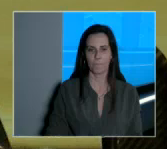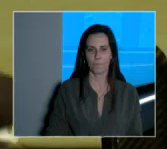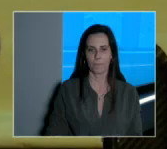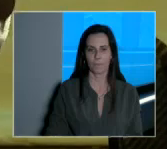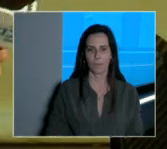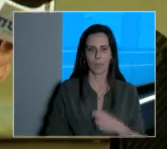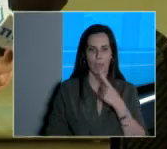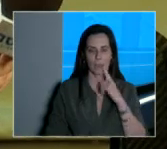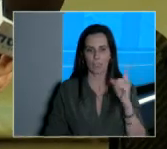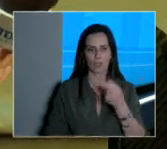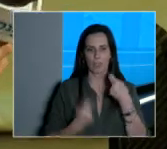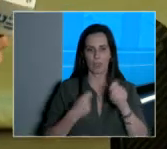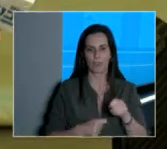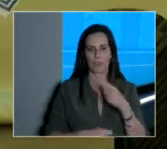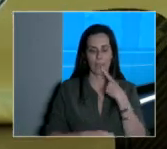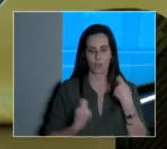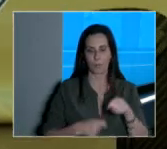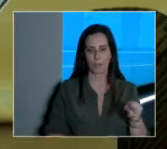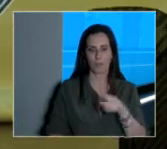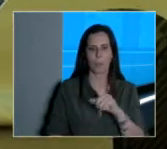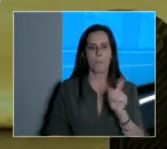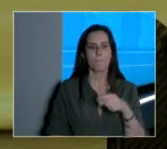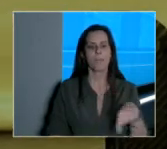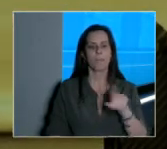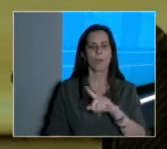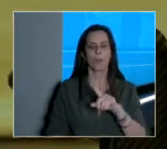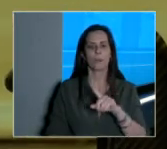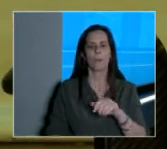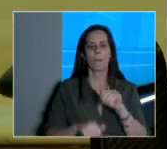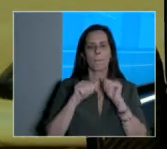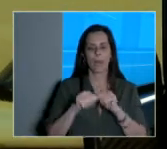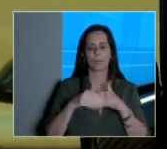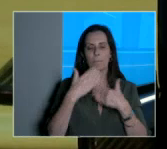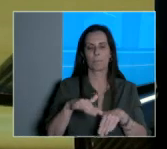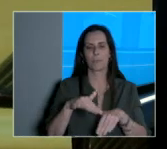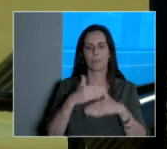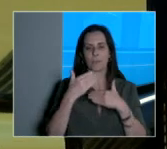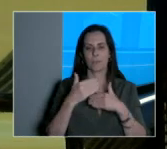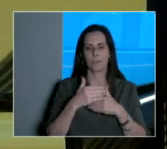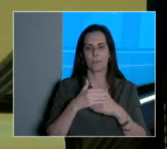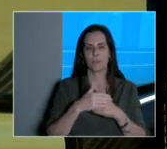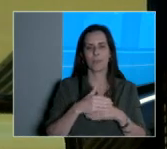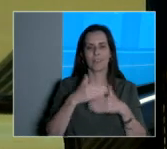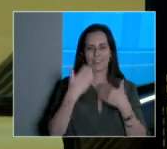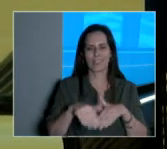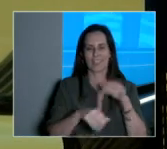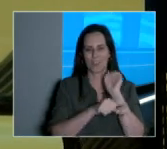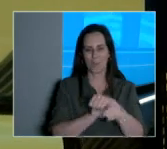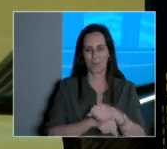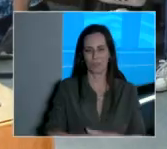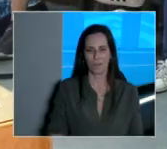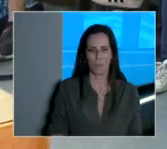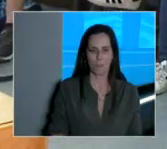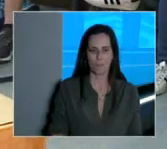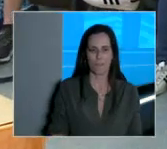נניח שאתם חברי כנסת, מי פה הולך להצביע בעד פסגת, בטח, בעד פסגת